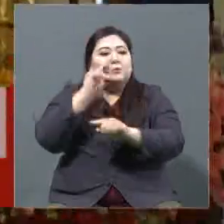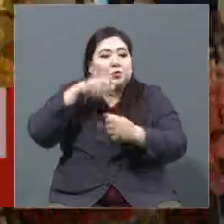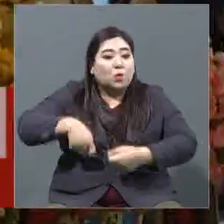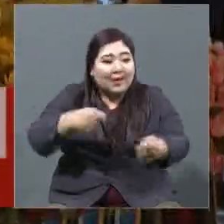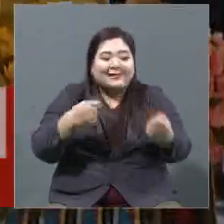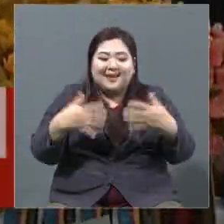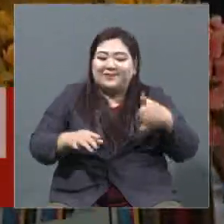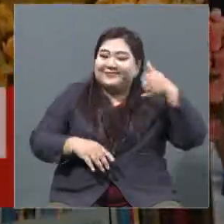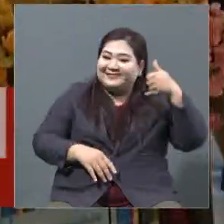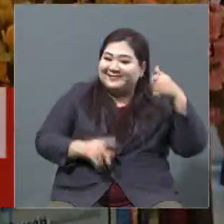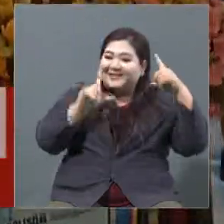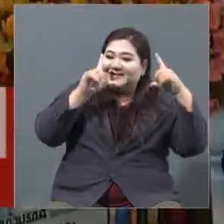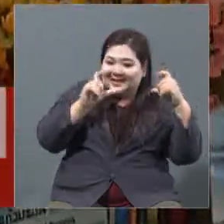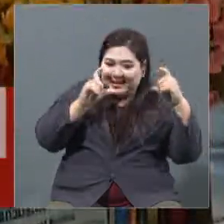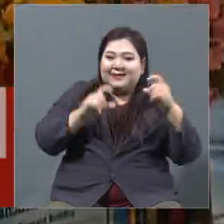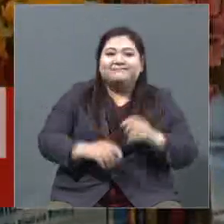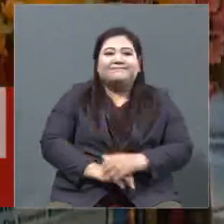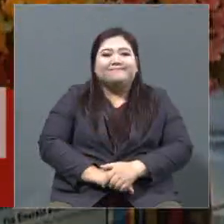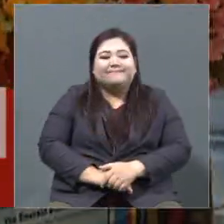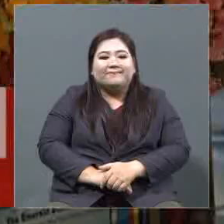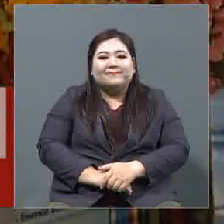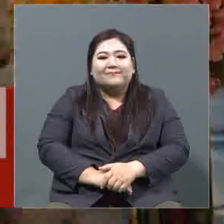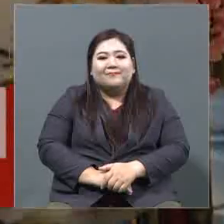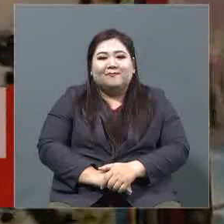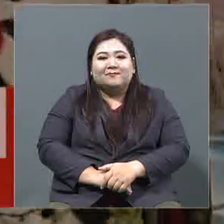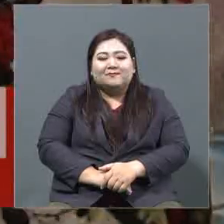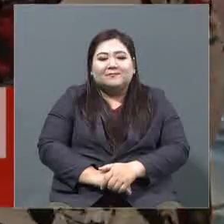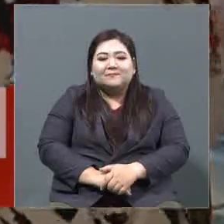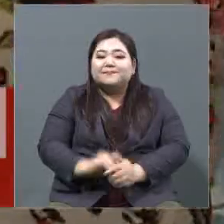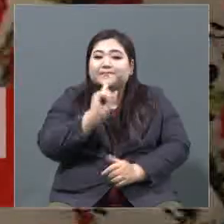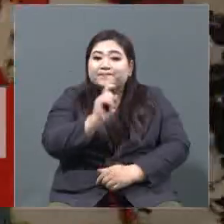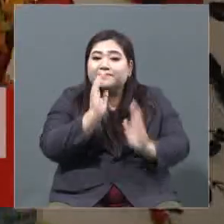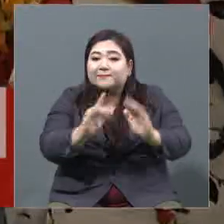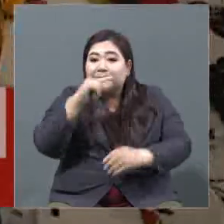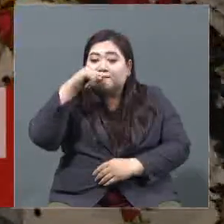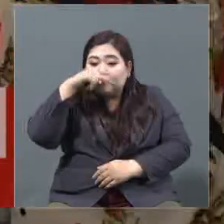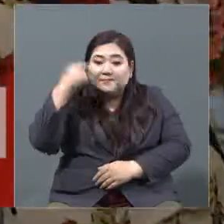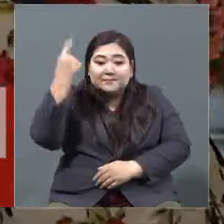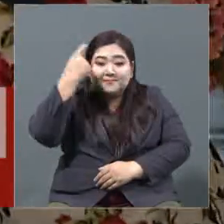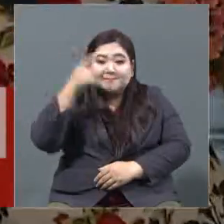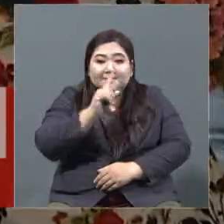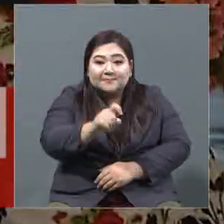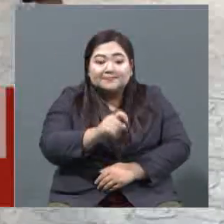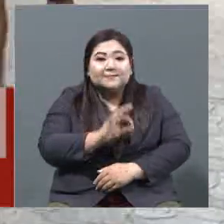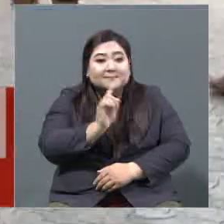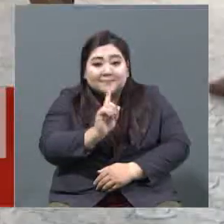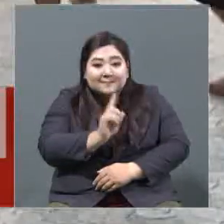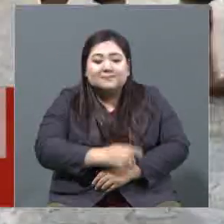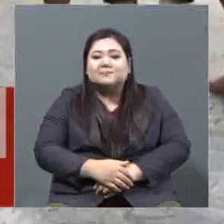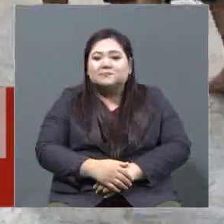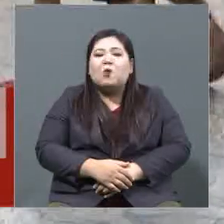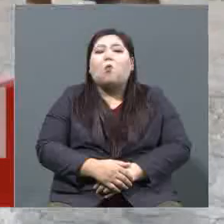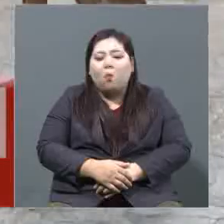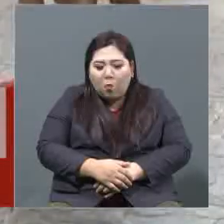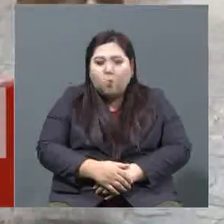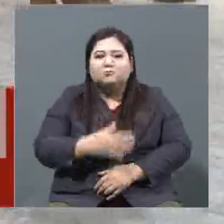พไว้เป็นที่ระลึกด้วยค่ะและจากการพูดคุยกับนักท่องเที่ยวชาวไทยที่เดินทางมาส่งน้ำพระนะคะหลายคนก็บอกว่ามาขอพ